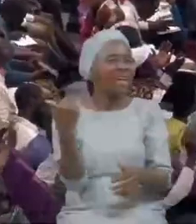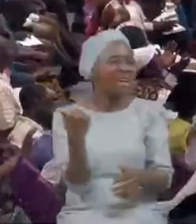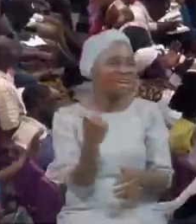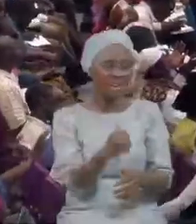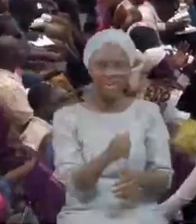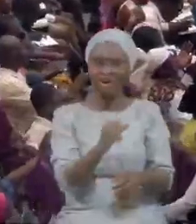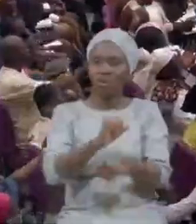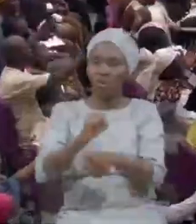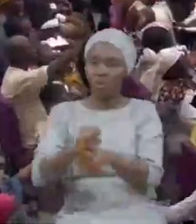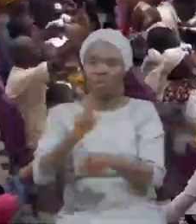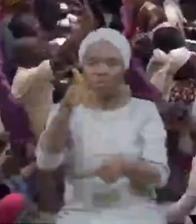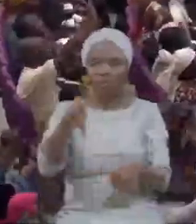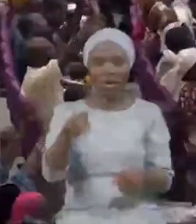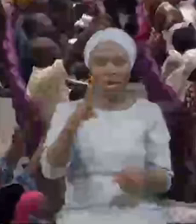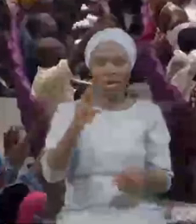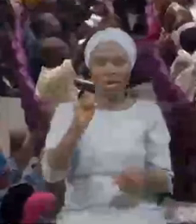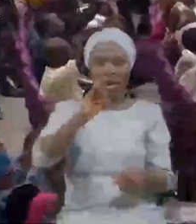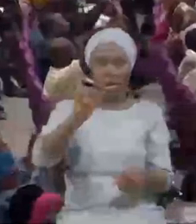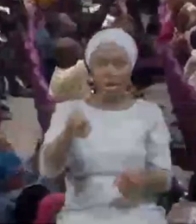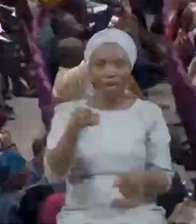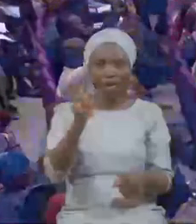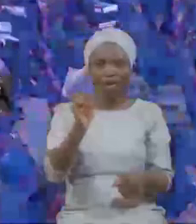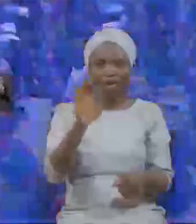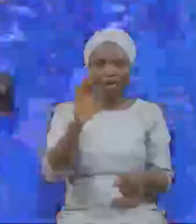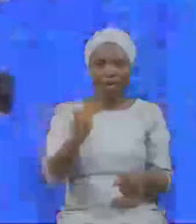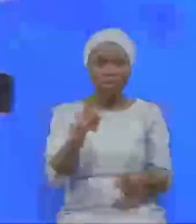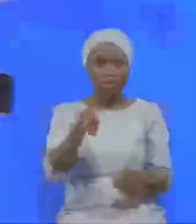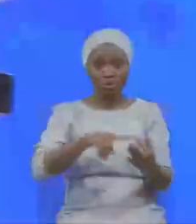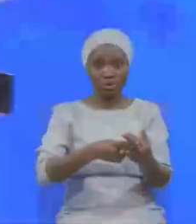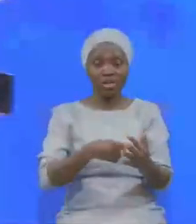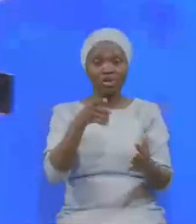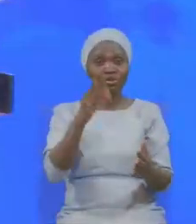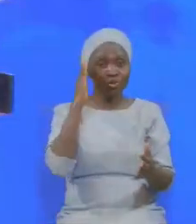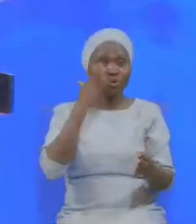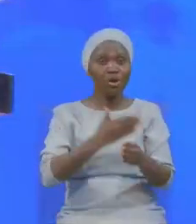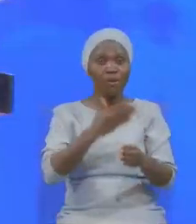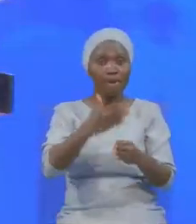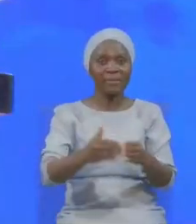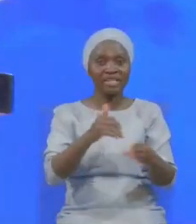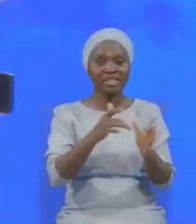vous entreprenez, vous allez le parachever.